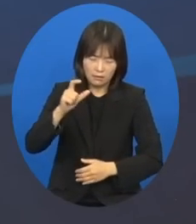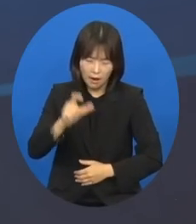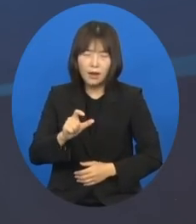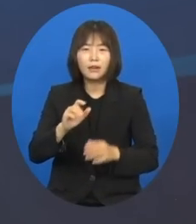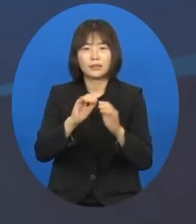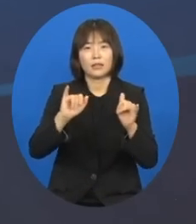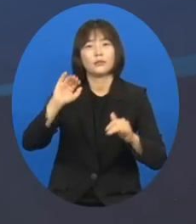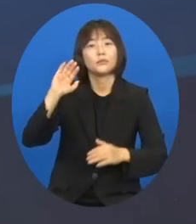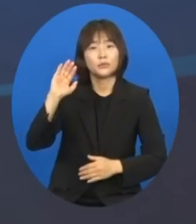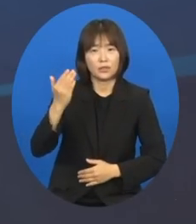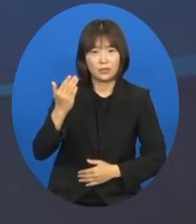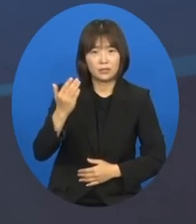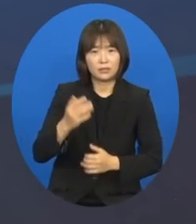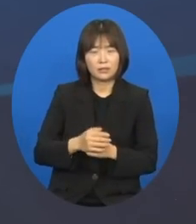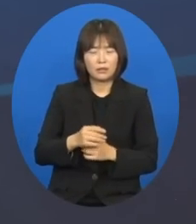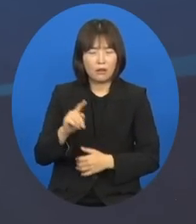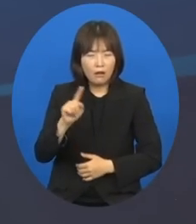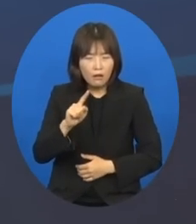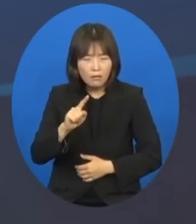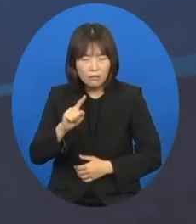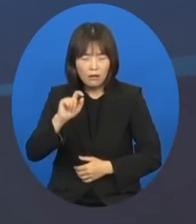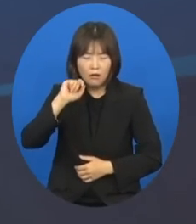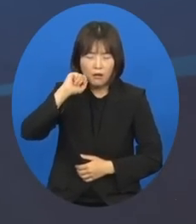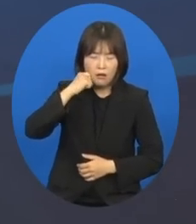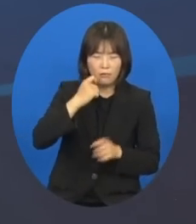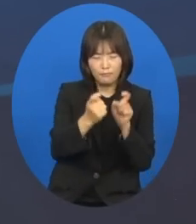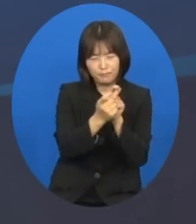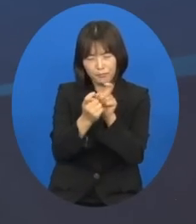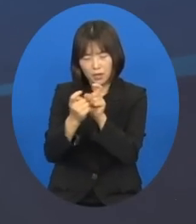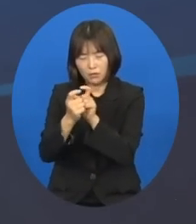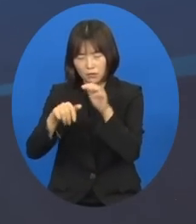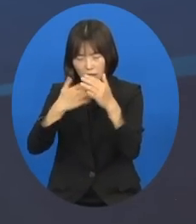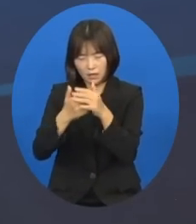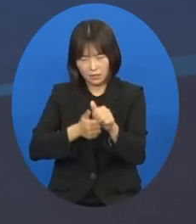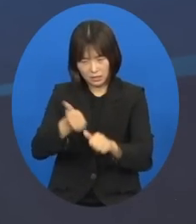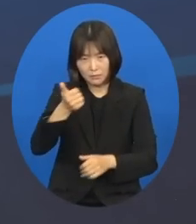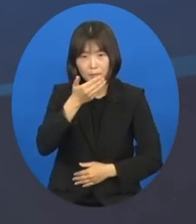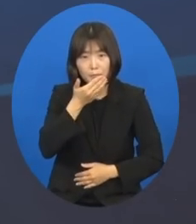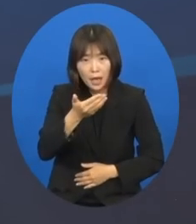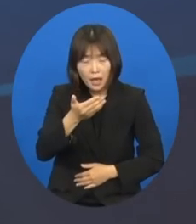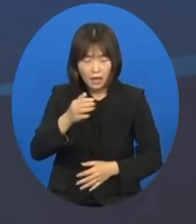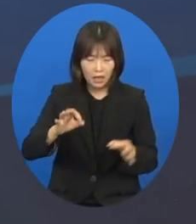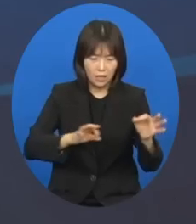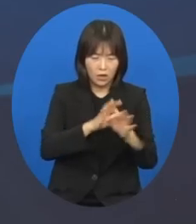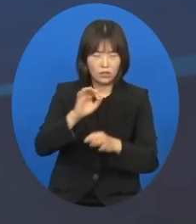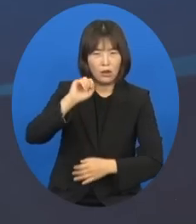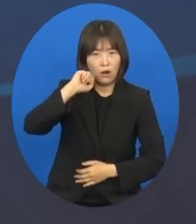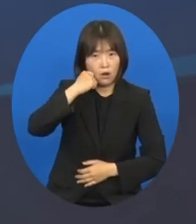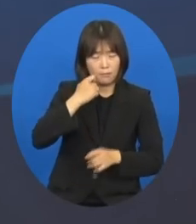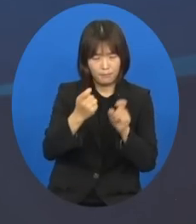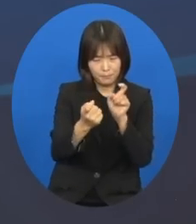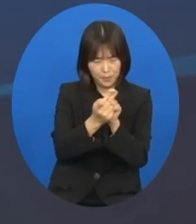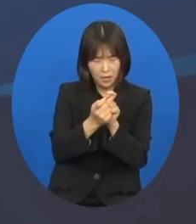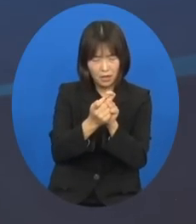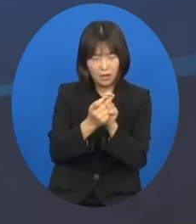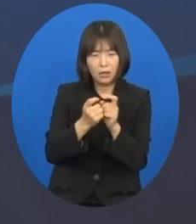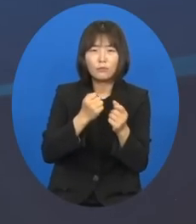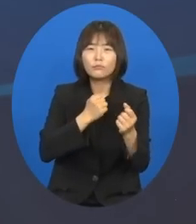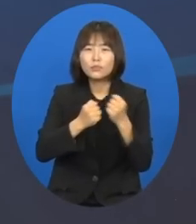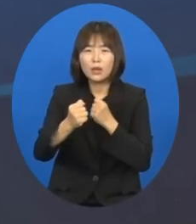되어서 어떤 목회적 역경이 있어도 이겨낼 것이고 어떤 경제적 고난이 있어도 헤쳐나갈 수